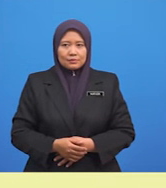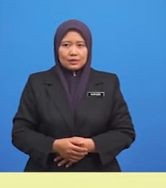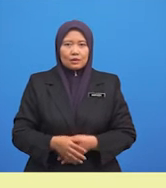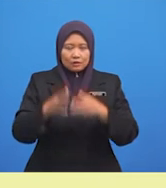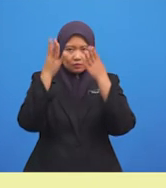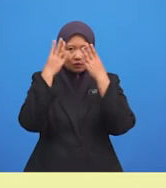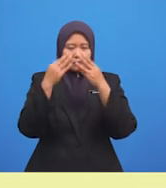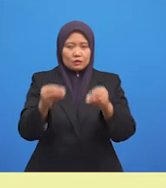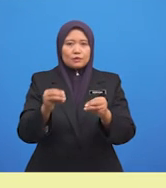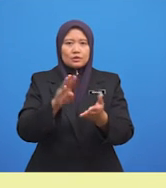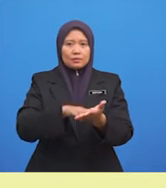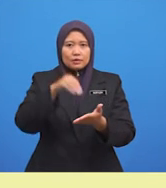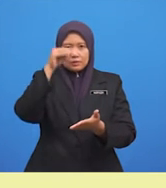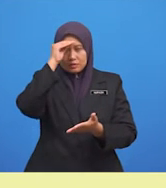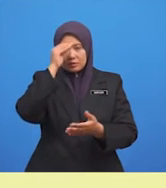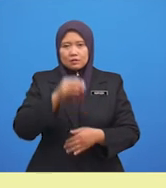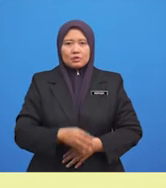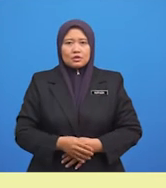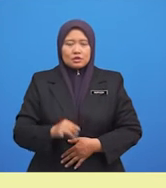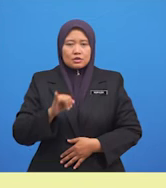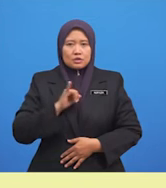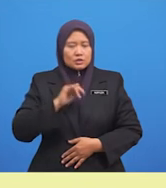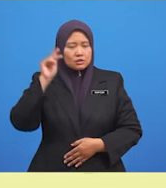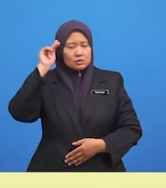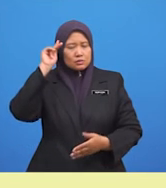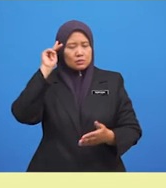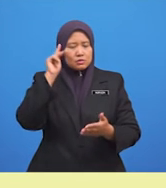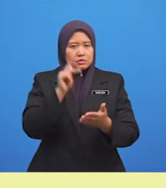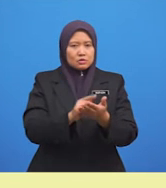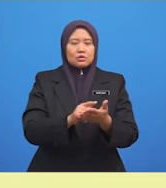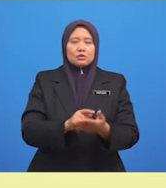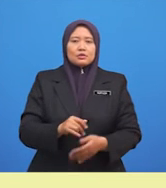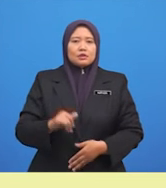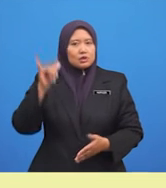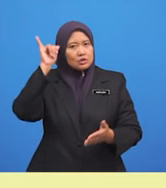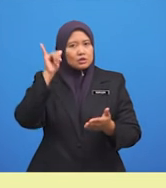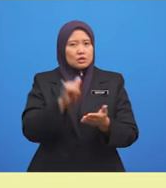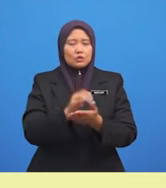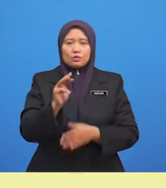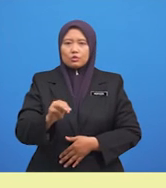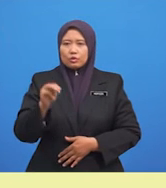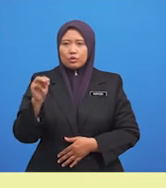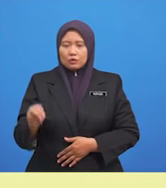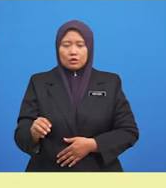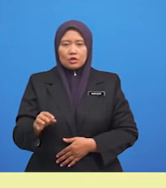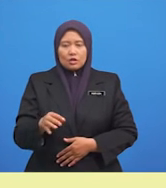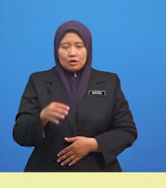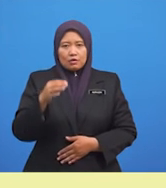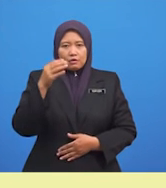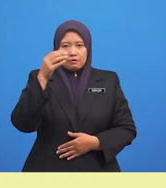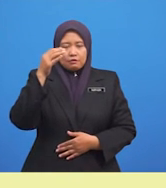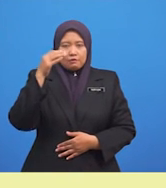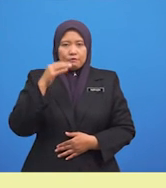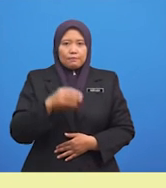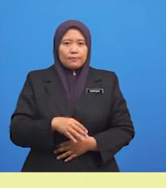pada pembelajaran pada hari ini, cikgu percaya dan yakin murid-murid telah memahami set,